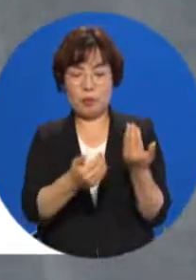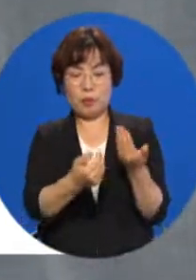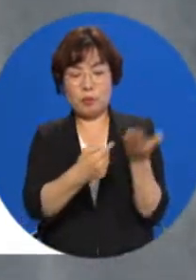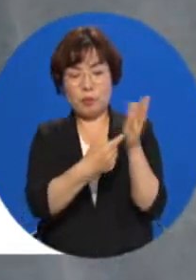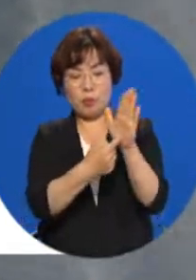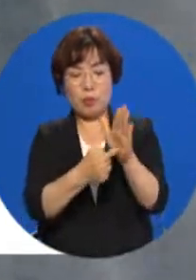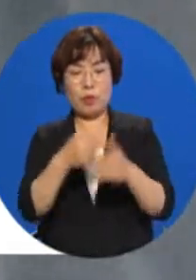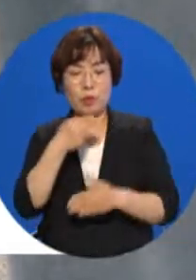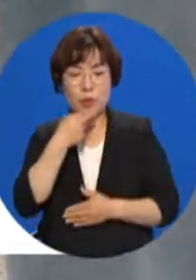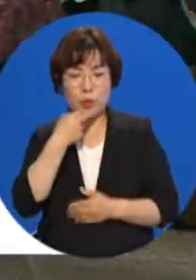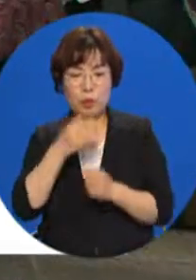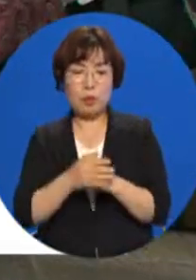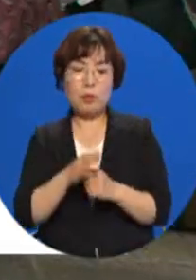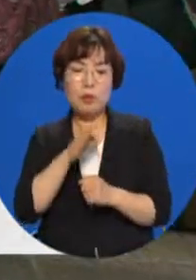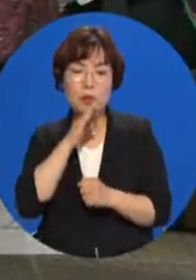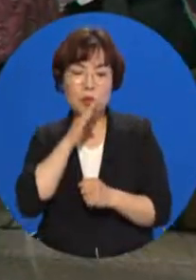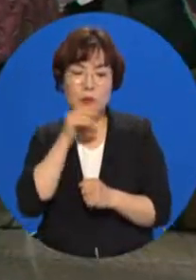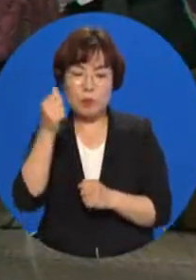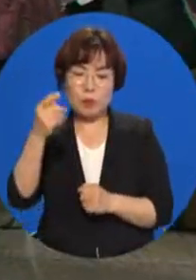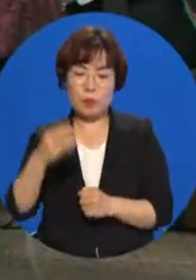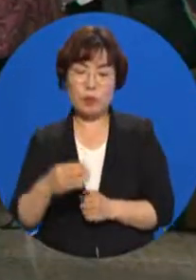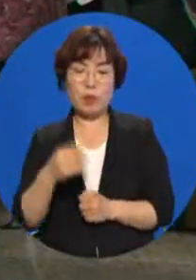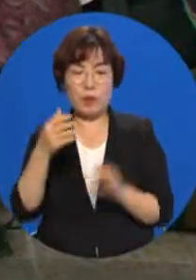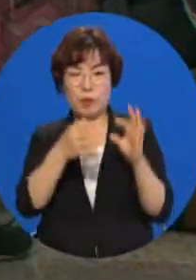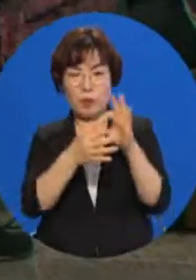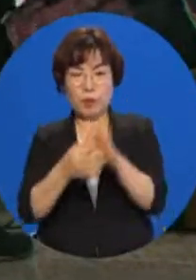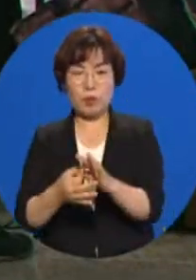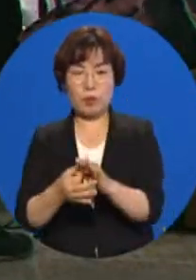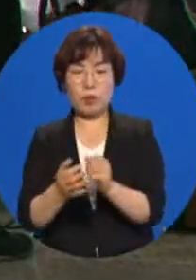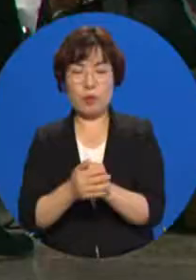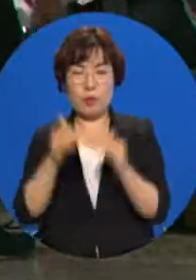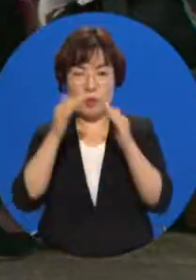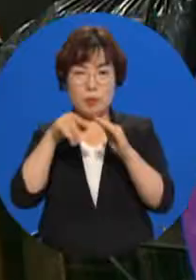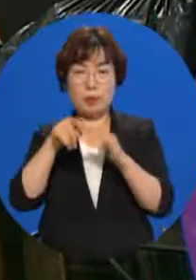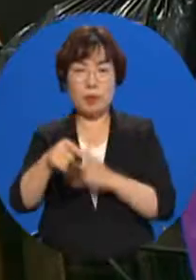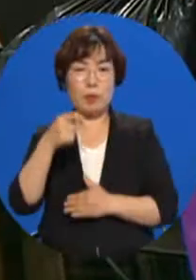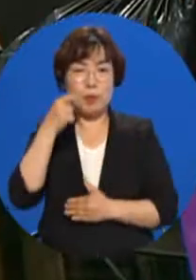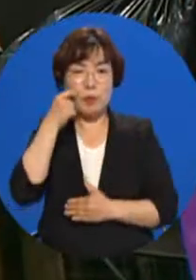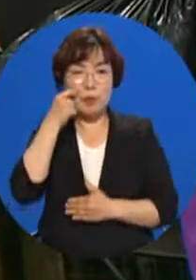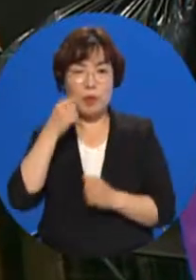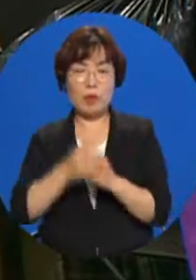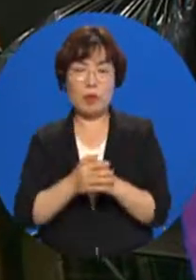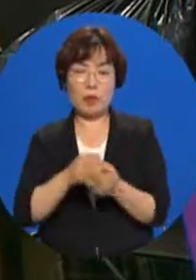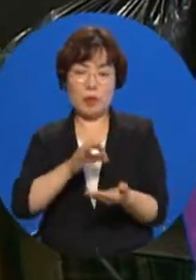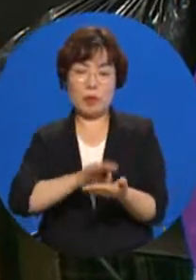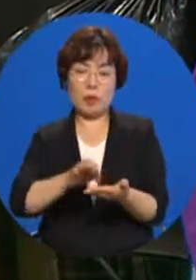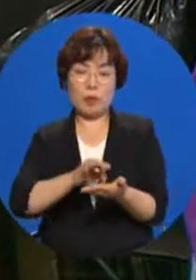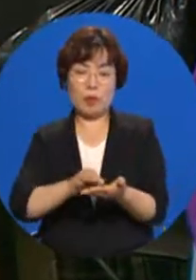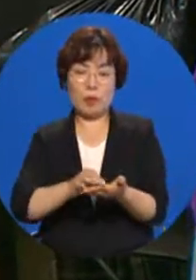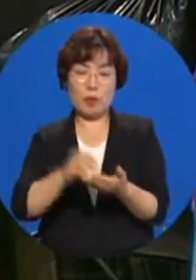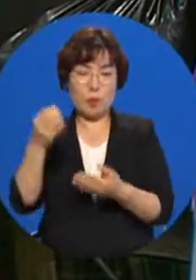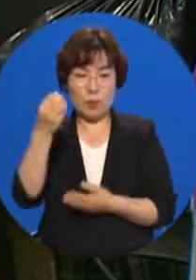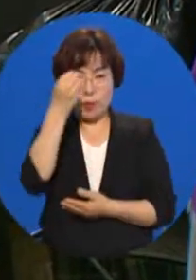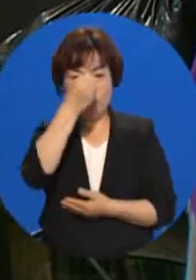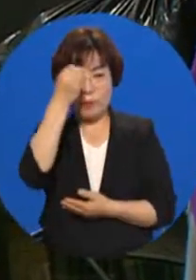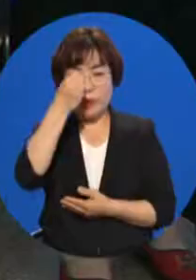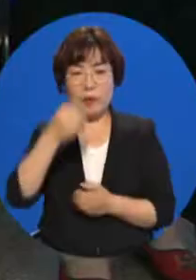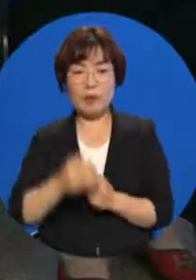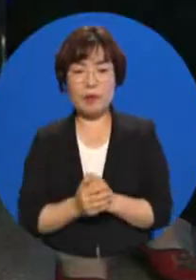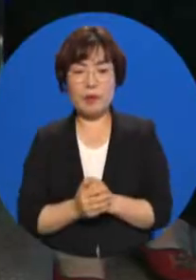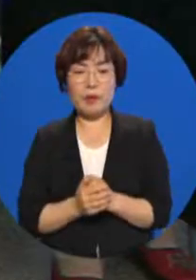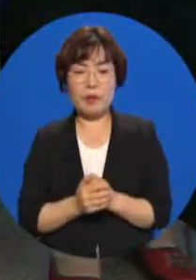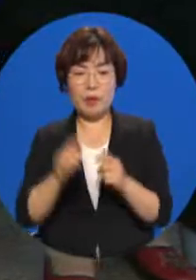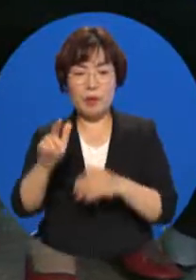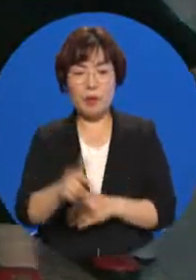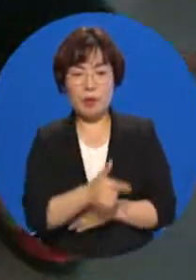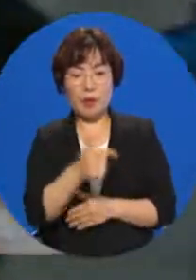번도 아닌 상태라. 발이 묶여 귀가를 할 수 없다 보니 비용도 만만치 않습니다.